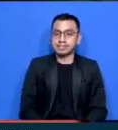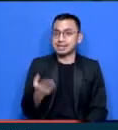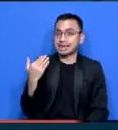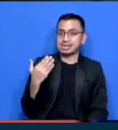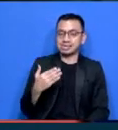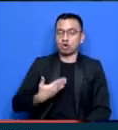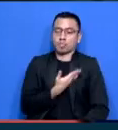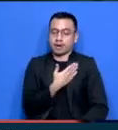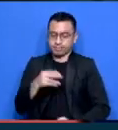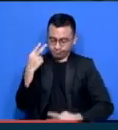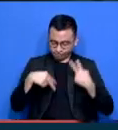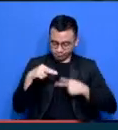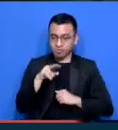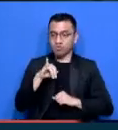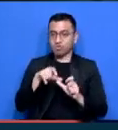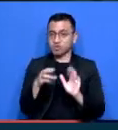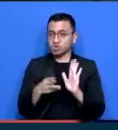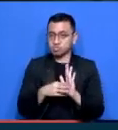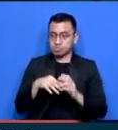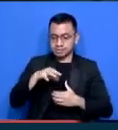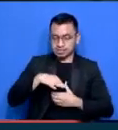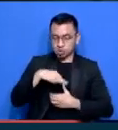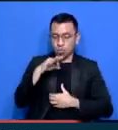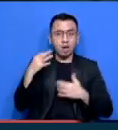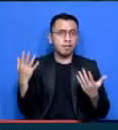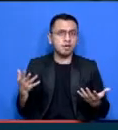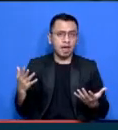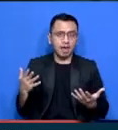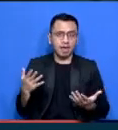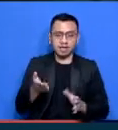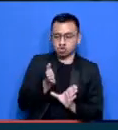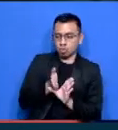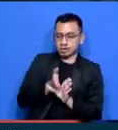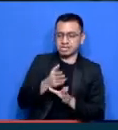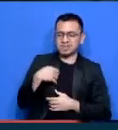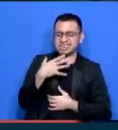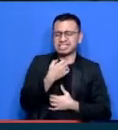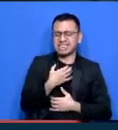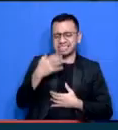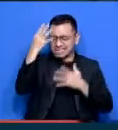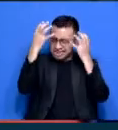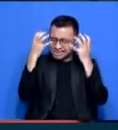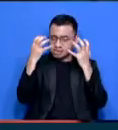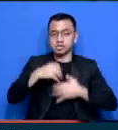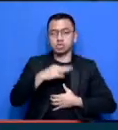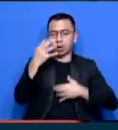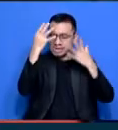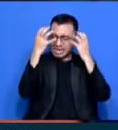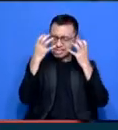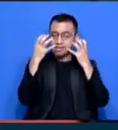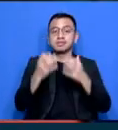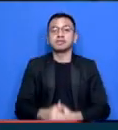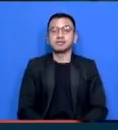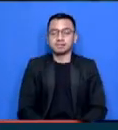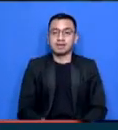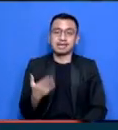psikiatrikumnya memang kondisi kejiwaan korban ada mengalami stres gitu Mas dari hasil eh pemeriksaan